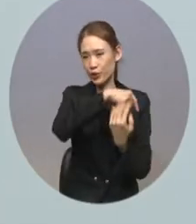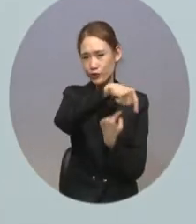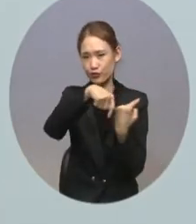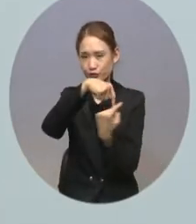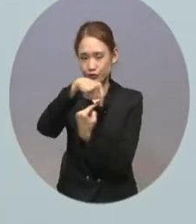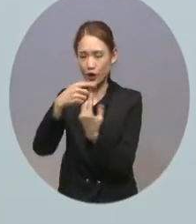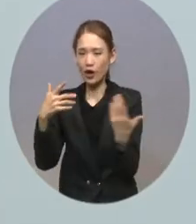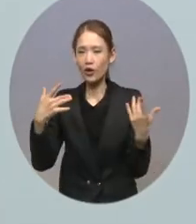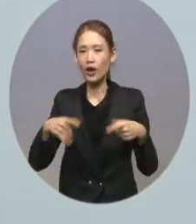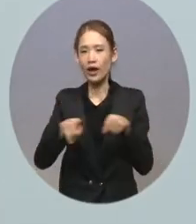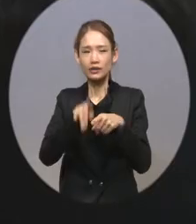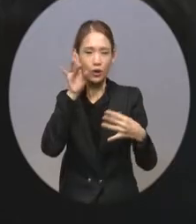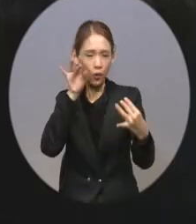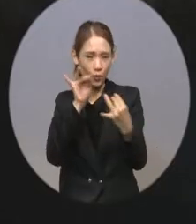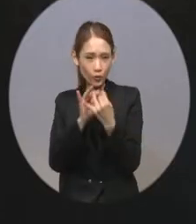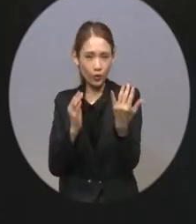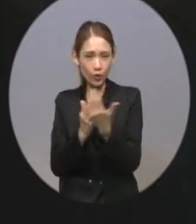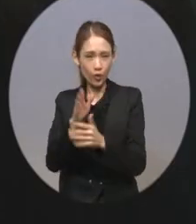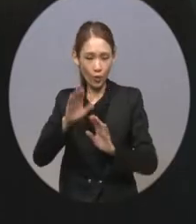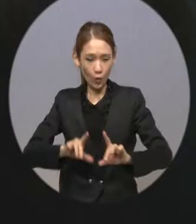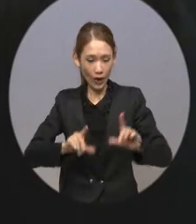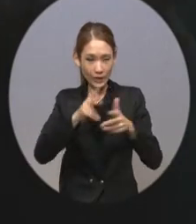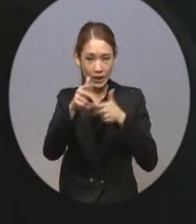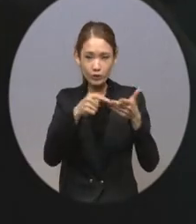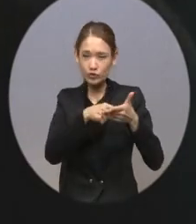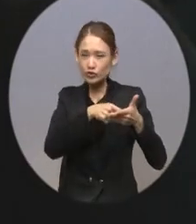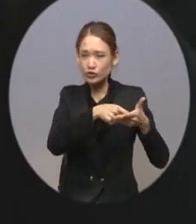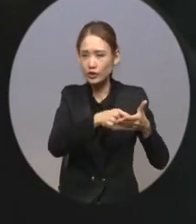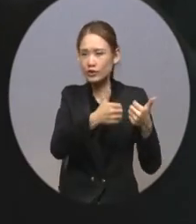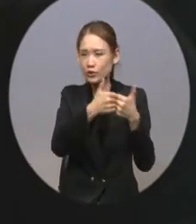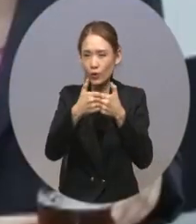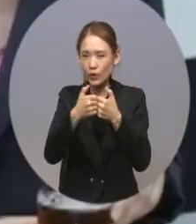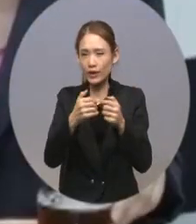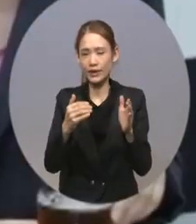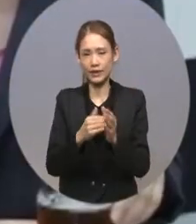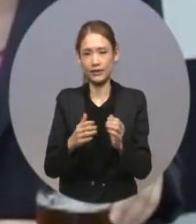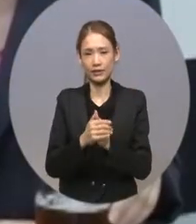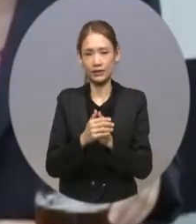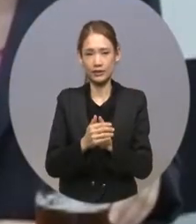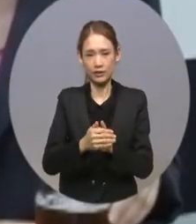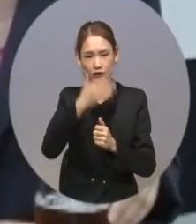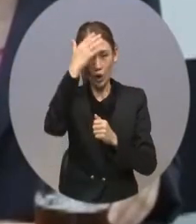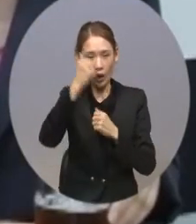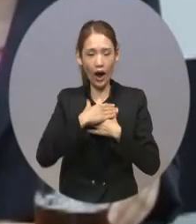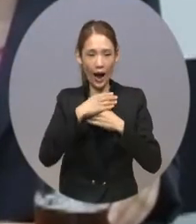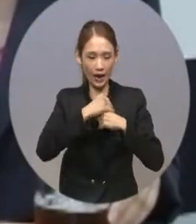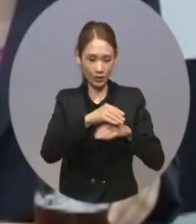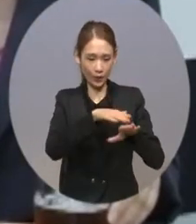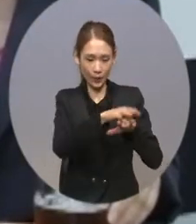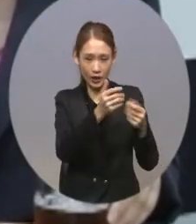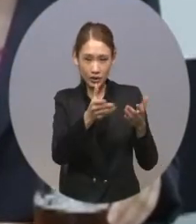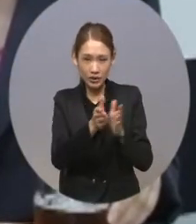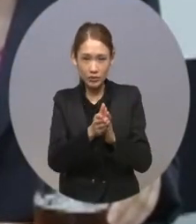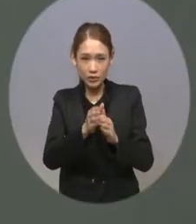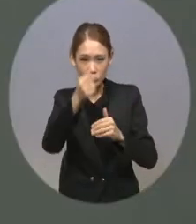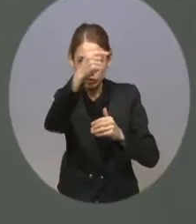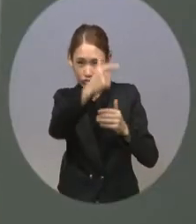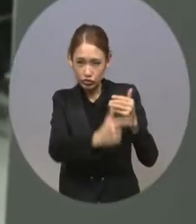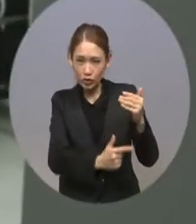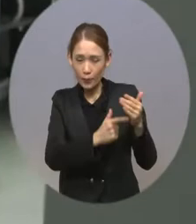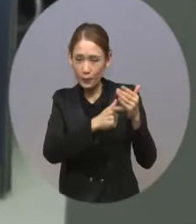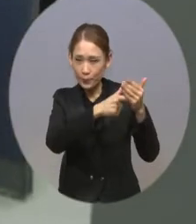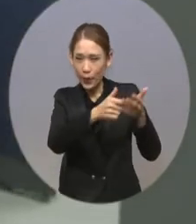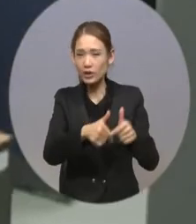공유하고 올해 사업 추진 방향을 논의했습니다. 이를 통해 청소년 안전망팀을 순차적으로 확대해